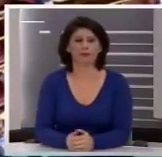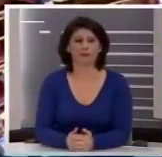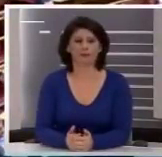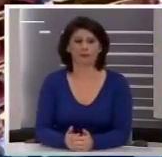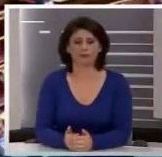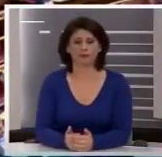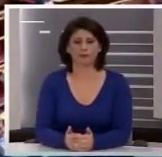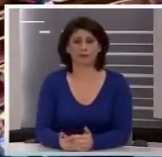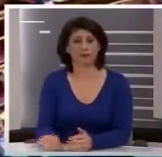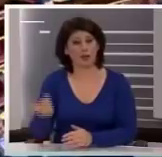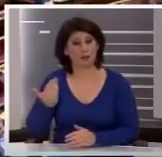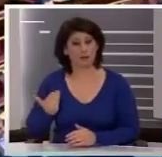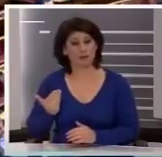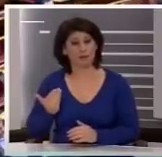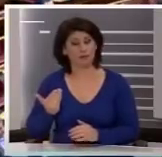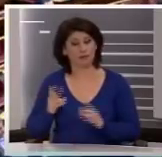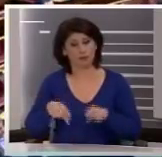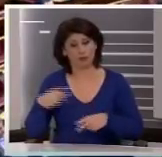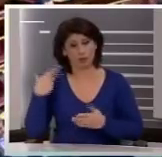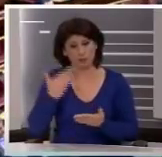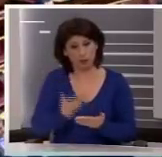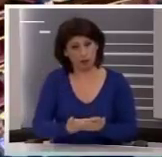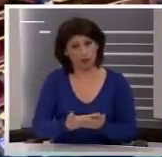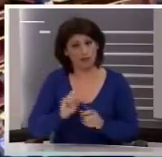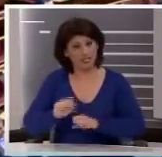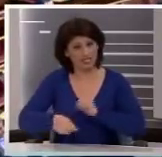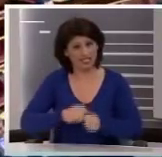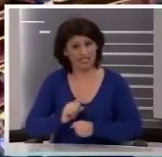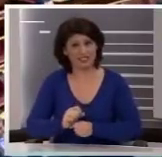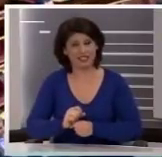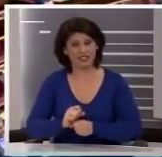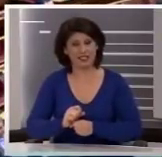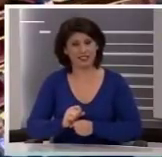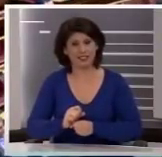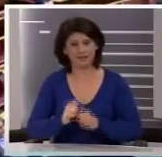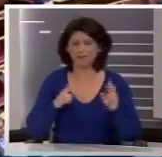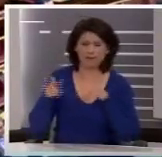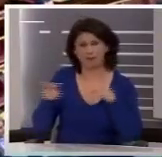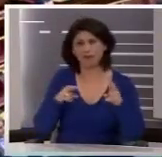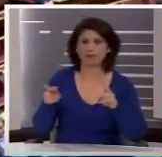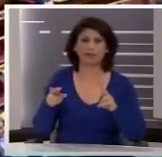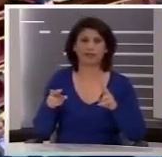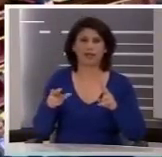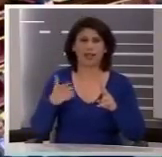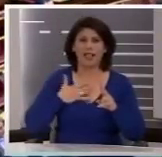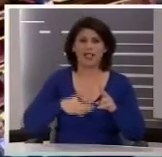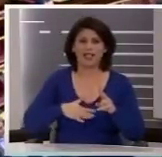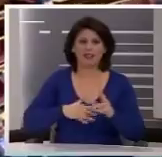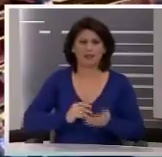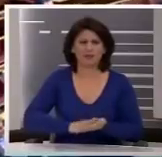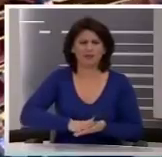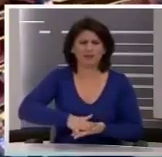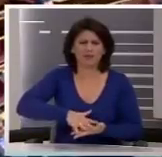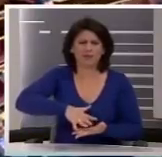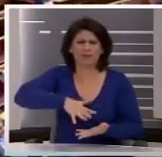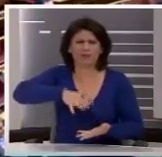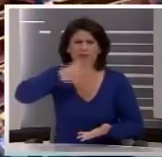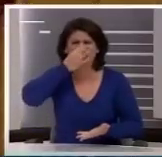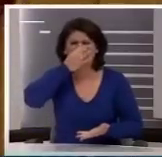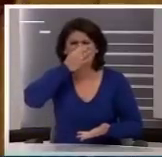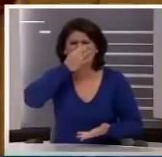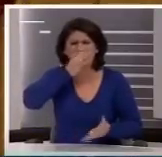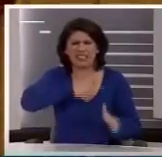Εκ προημίου δηλώνουμε και θεωρούμε ότι την πρότασή σας ότι είναι μια κίνηση αντιπερασπασμού. Για να βγείτε από τη σωρία των σκανδάλων που βγαίνουν